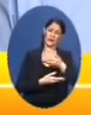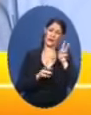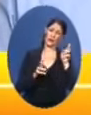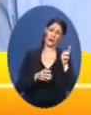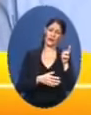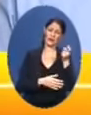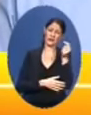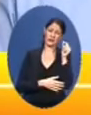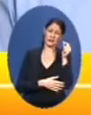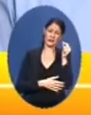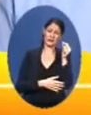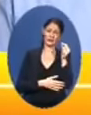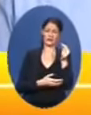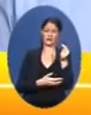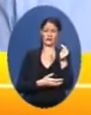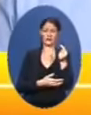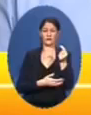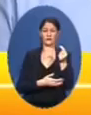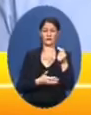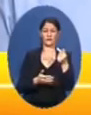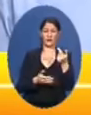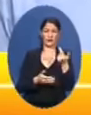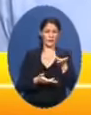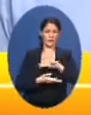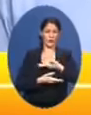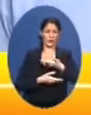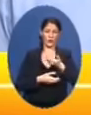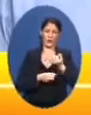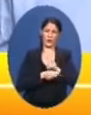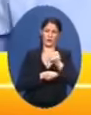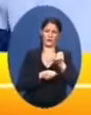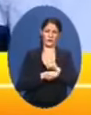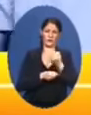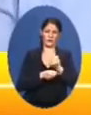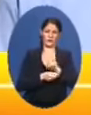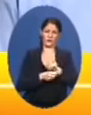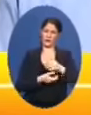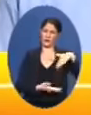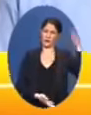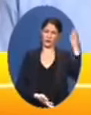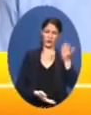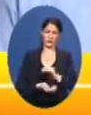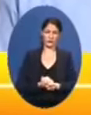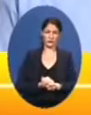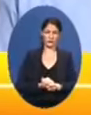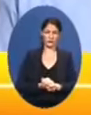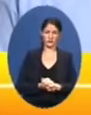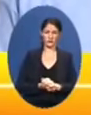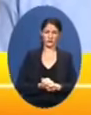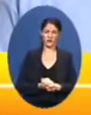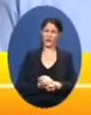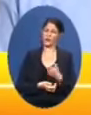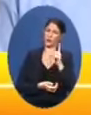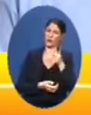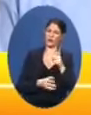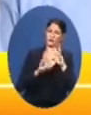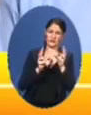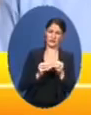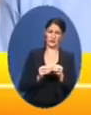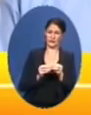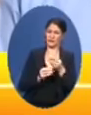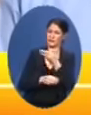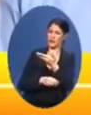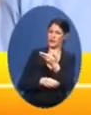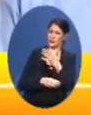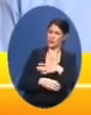האלה. ואת ההכשרה התעסוקתית שהיא גדולה מאוד. אנחנו ממש, אני מתנצלת, אנחנו חייבים לקצר. איתי, משפט אחרון. זה לא טוב, זה